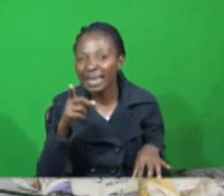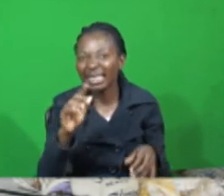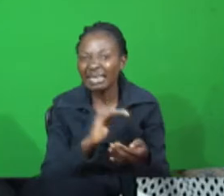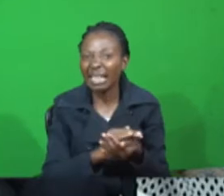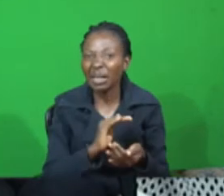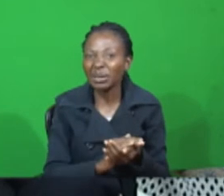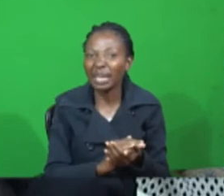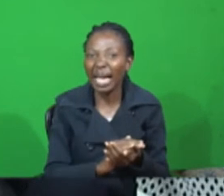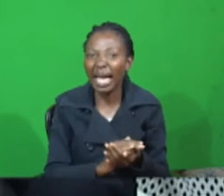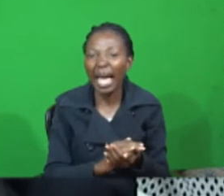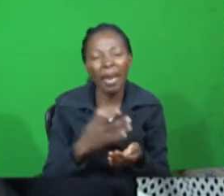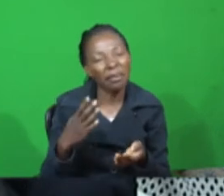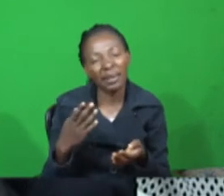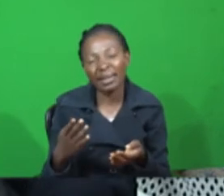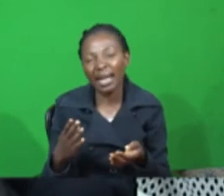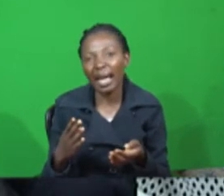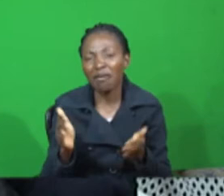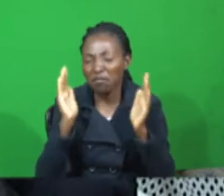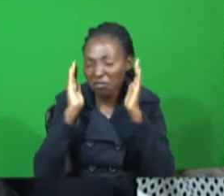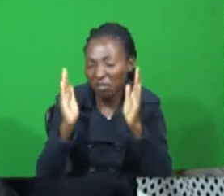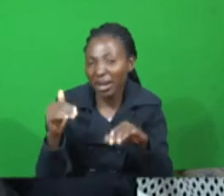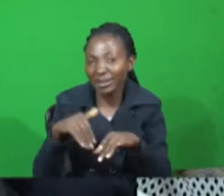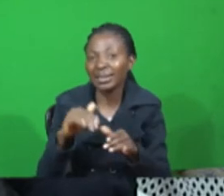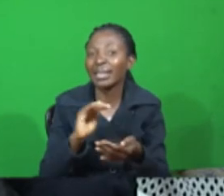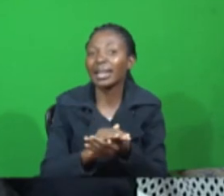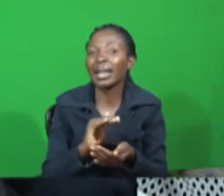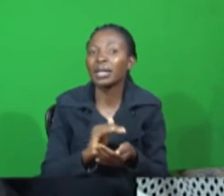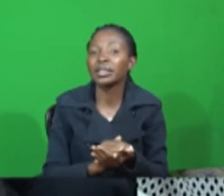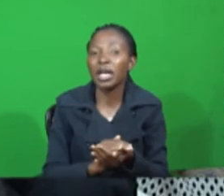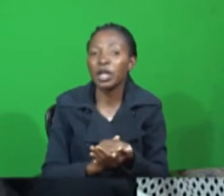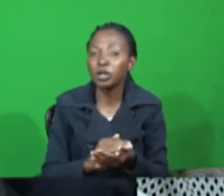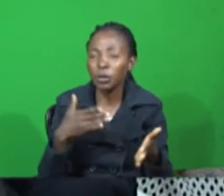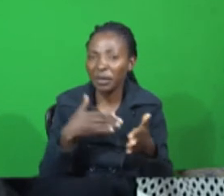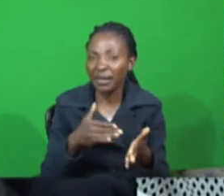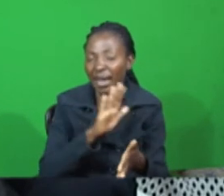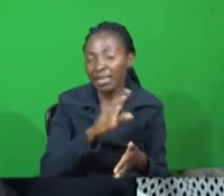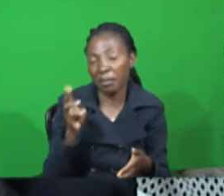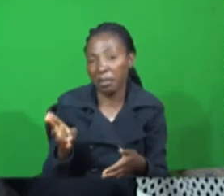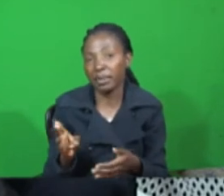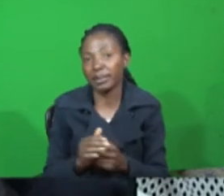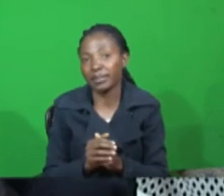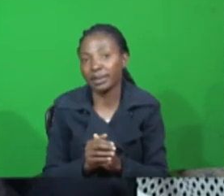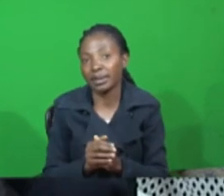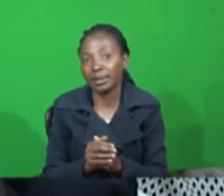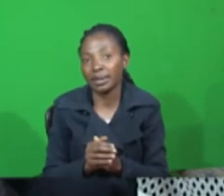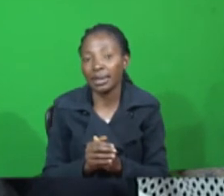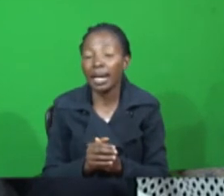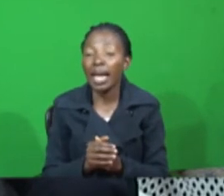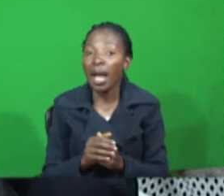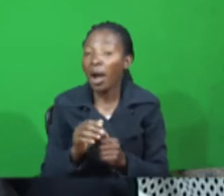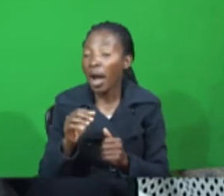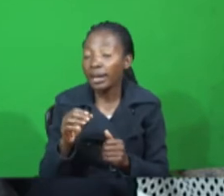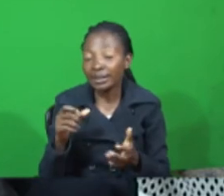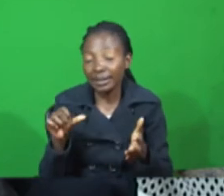uyu wongwadi kungoramba uchitenderera murudzi rwako kuitira matambudziko aya. Pangaitwa sei ipapo? Ipapo ka Hapana